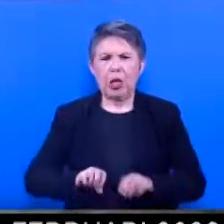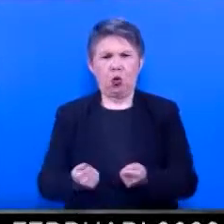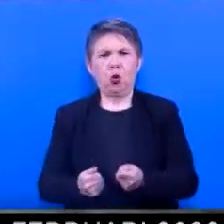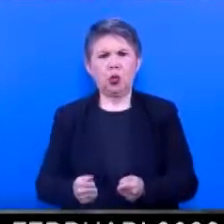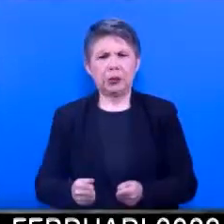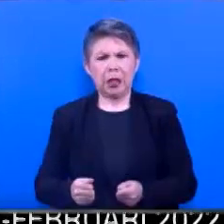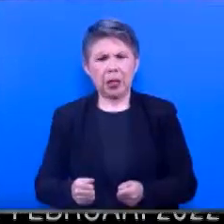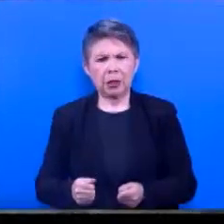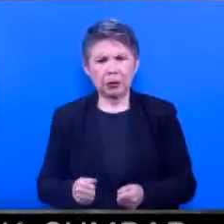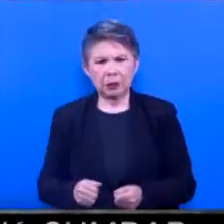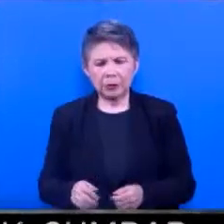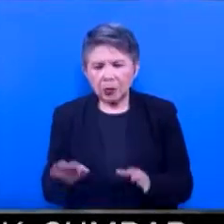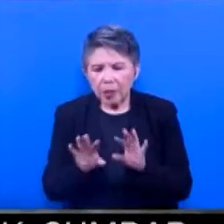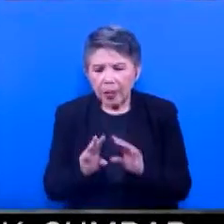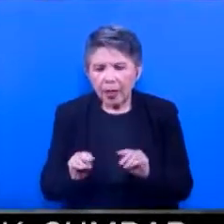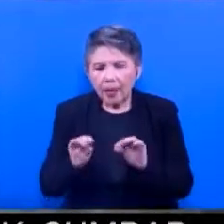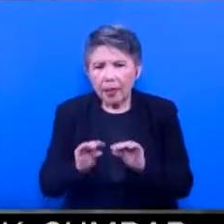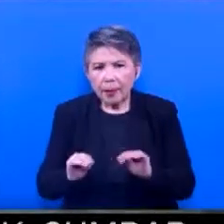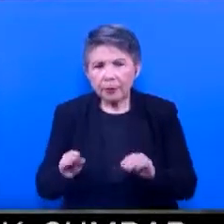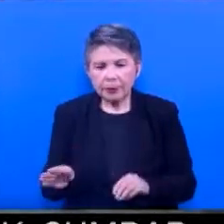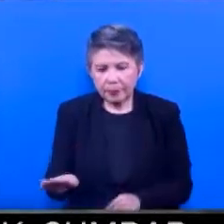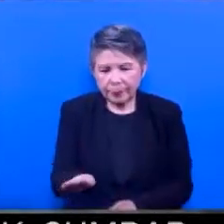Jadi tetuk nomor wel.